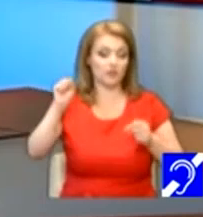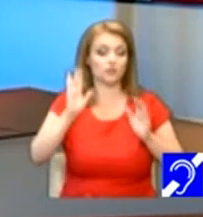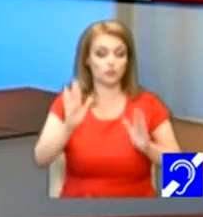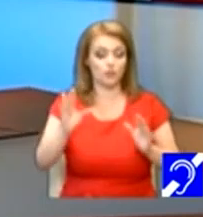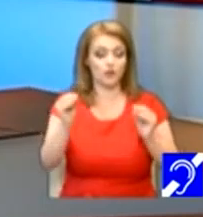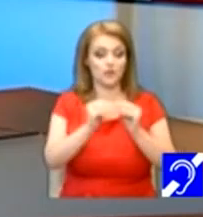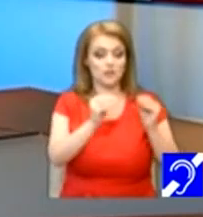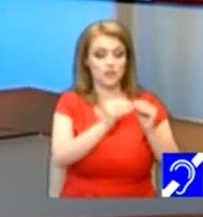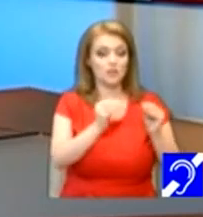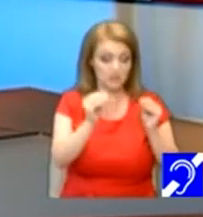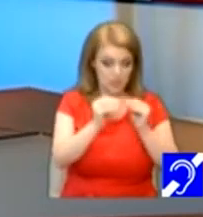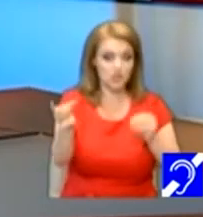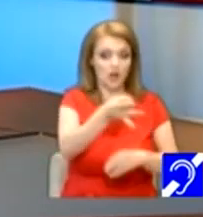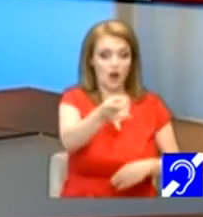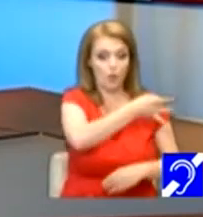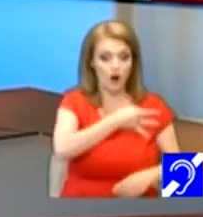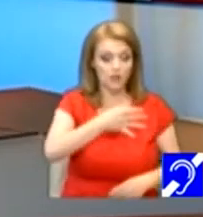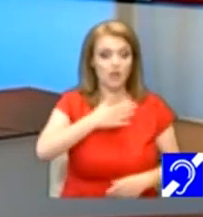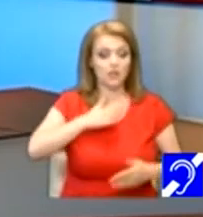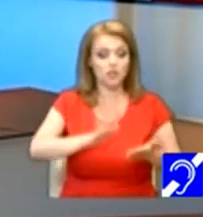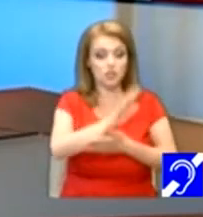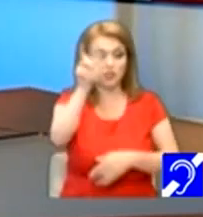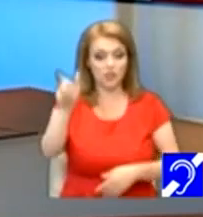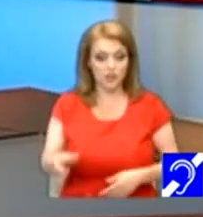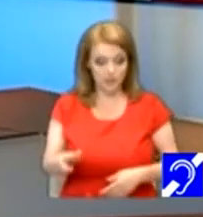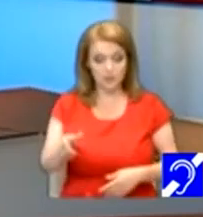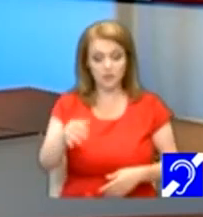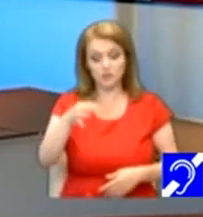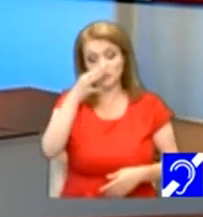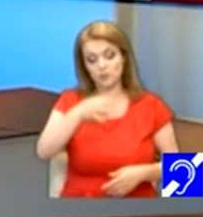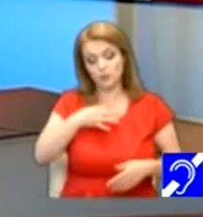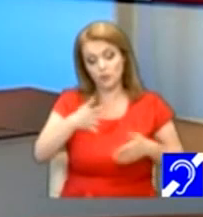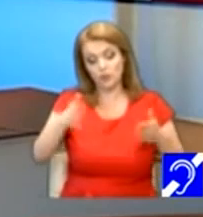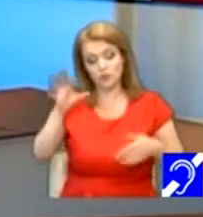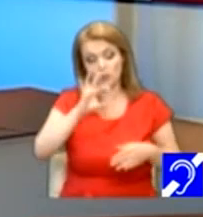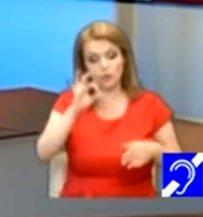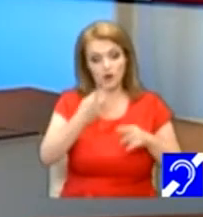contracandidaților doar în 10 raioane. Colega mea Irina Mihailici a studiat datele oferite de